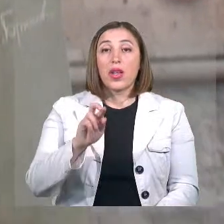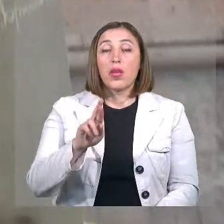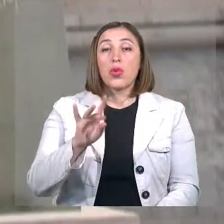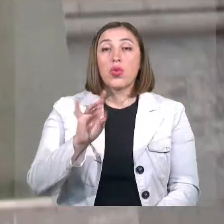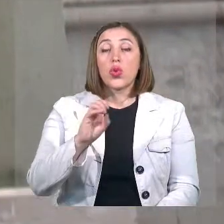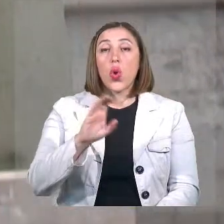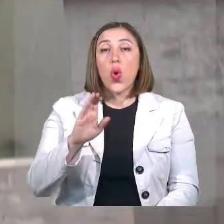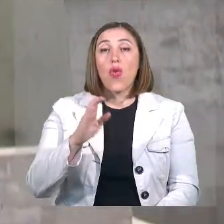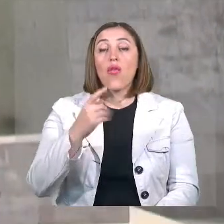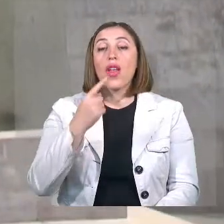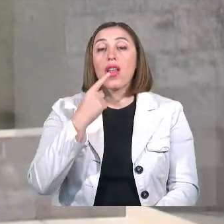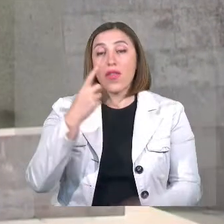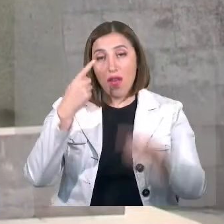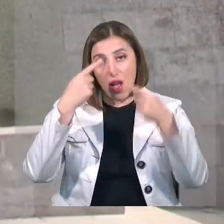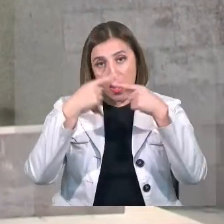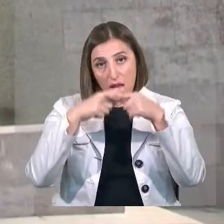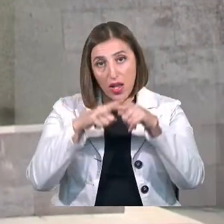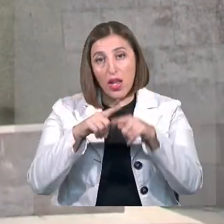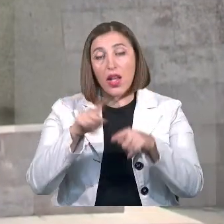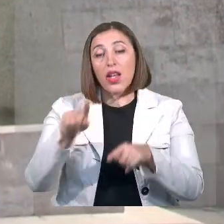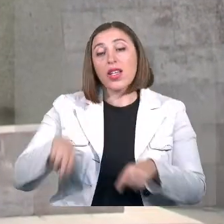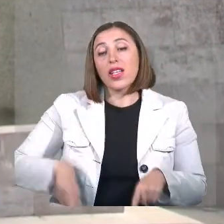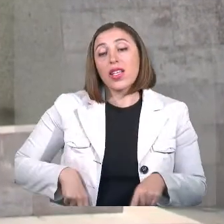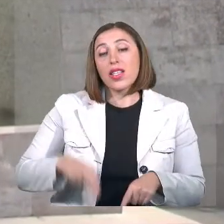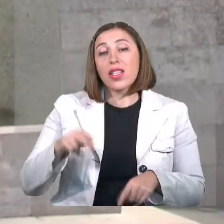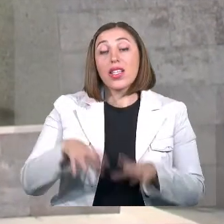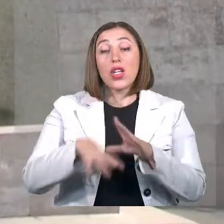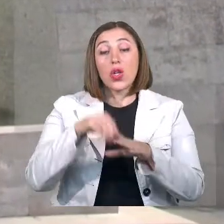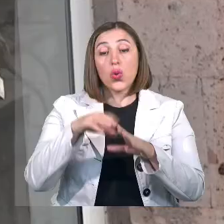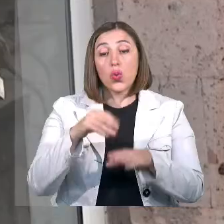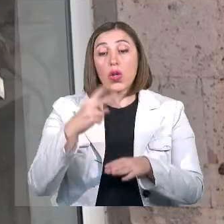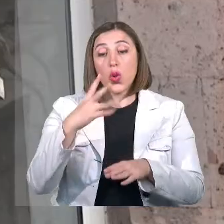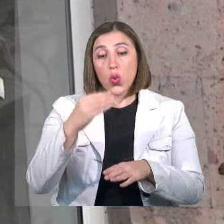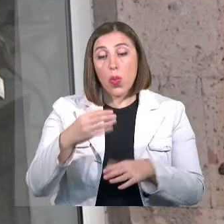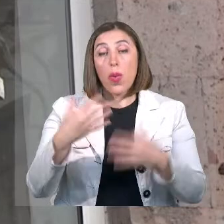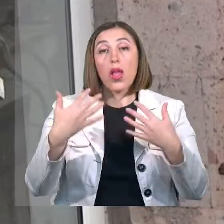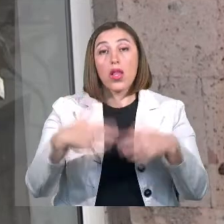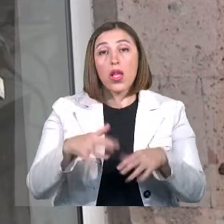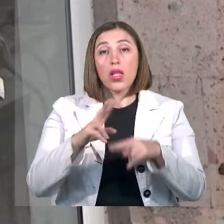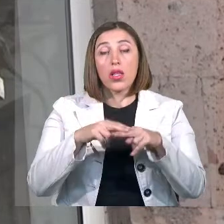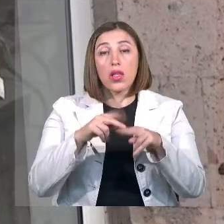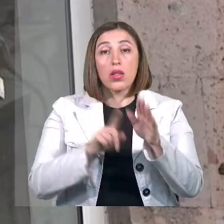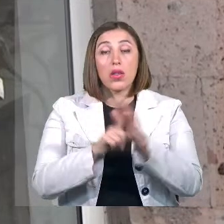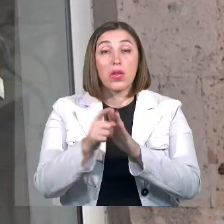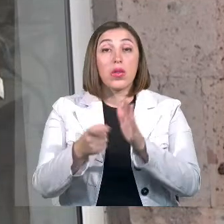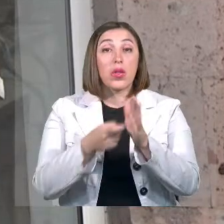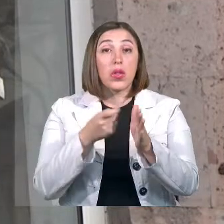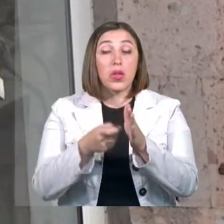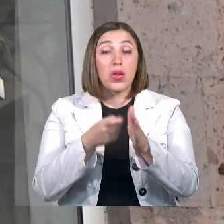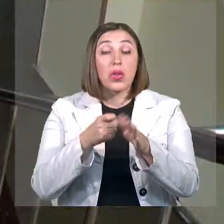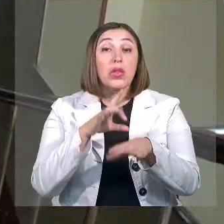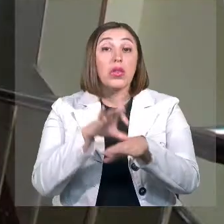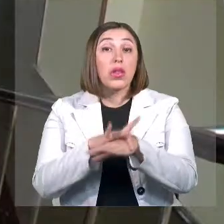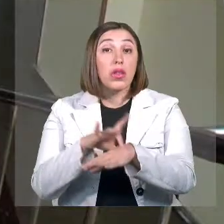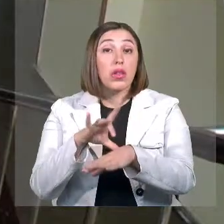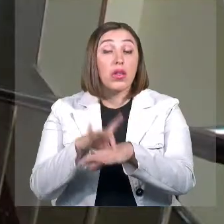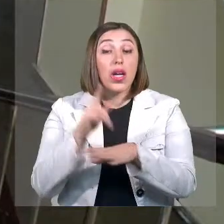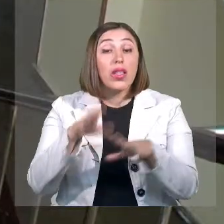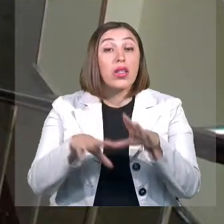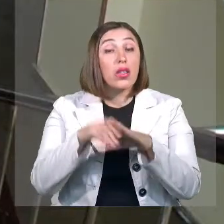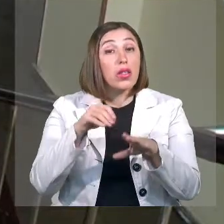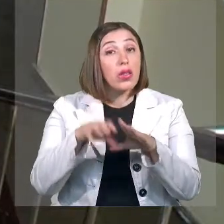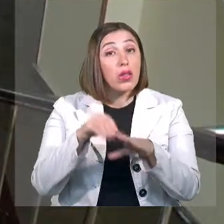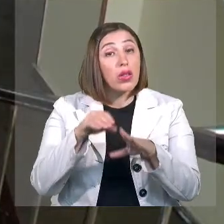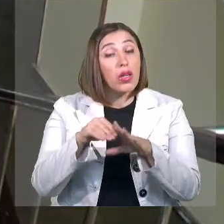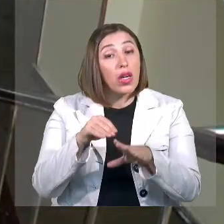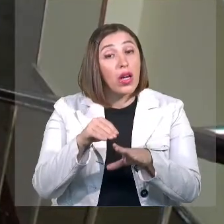Բրյուսովի անվան լեզվաբանական համալսարանում ռեկտորի ընտրություններից երկու շաբաթ անց իրավապահները քննություն են սկսել պարզելու, արդյոք ընտրությունները